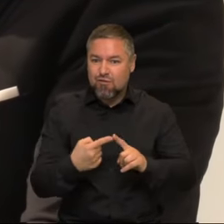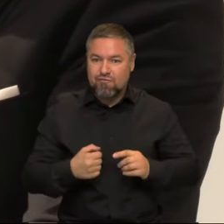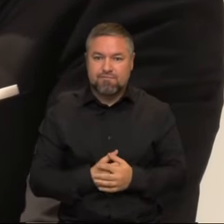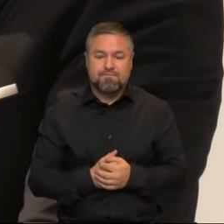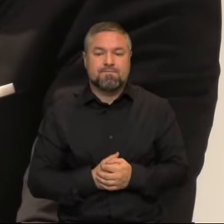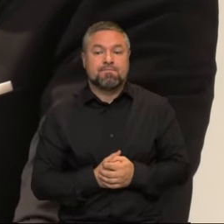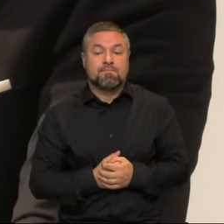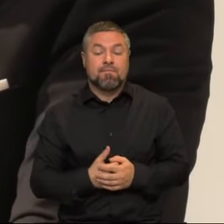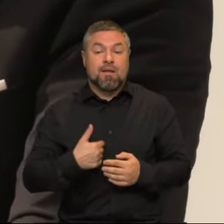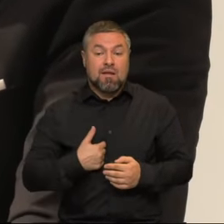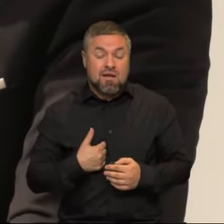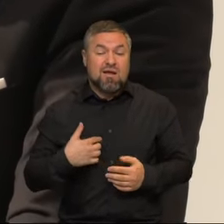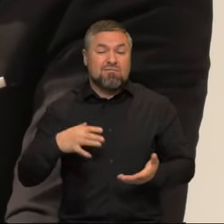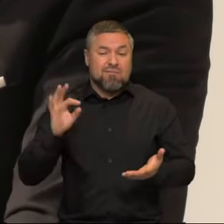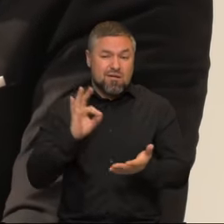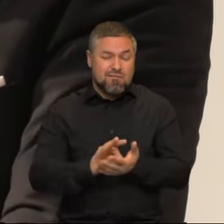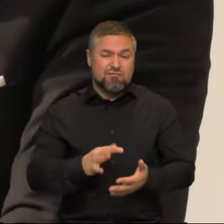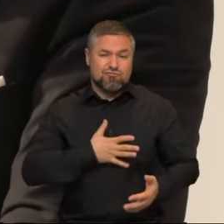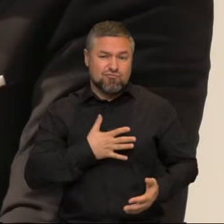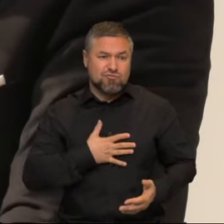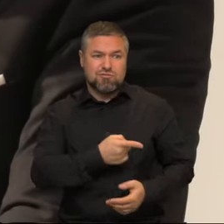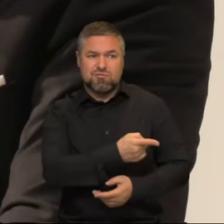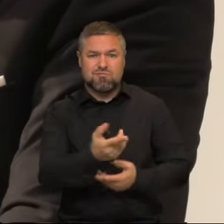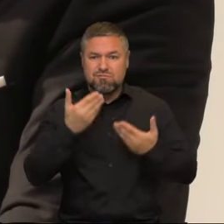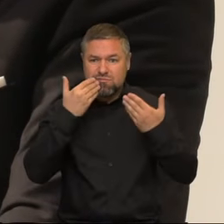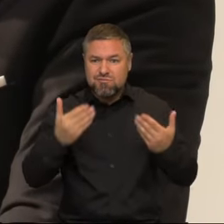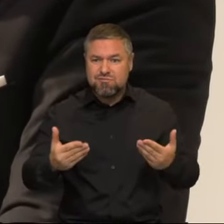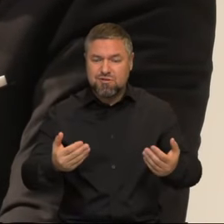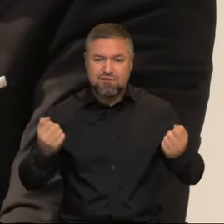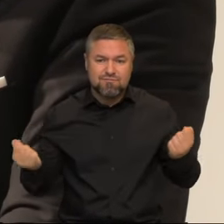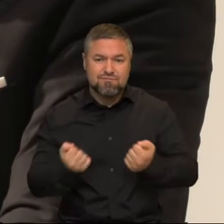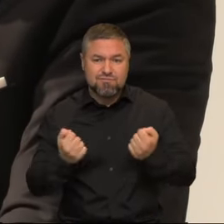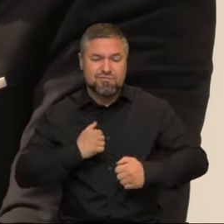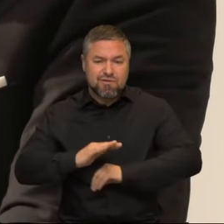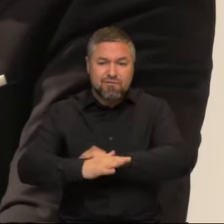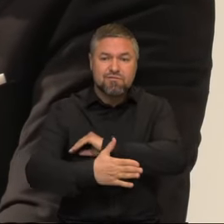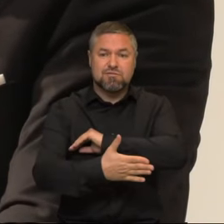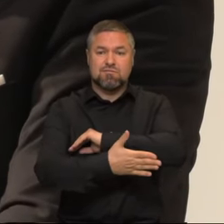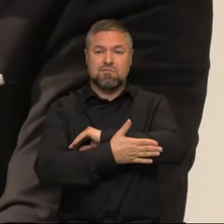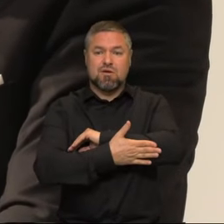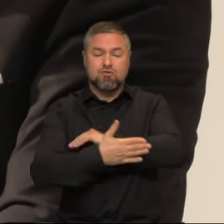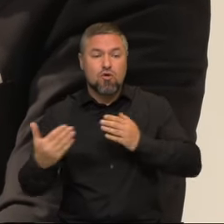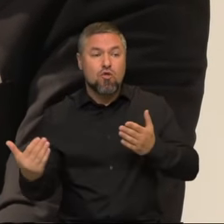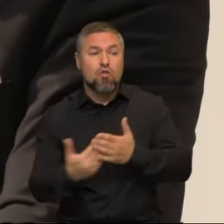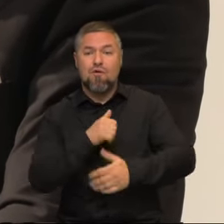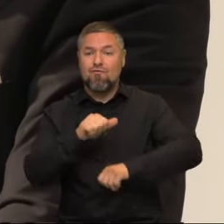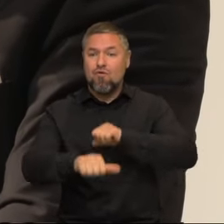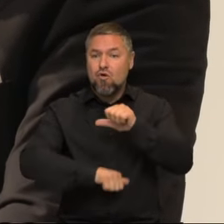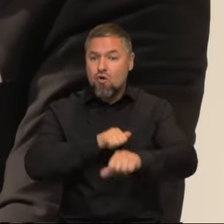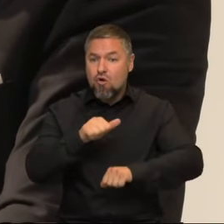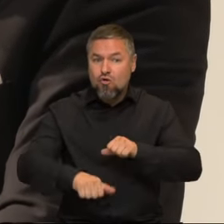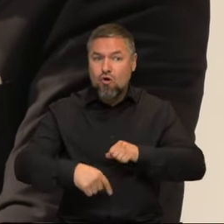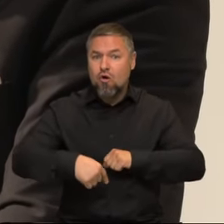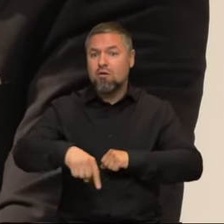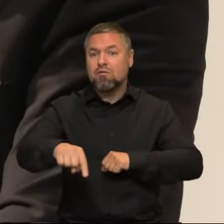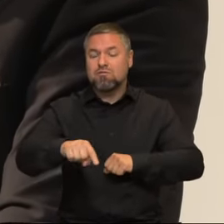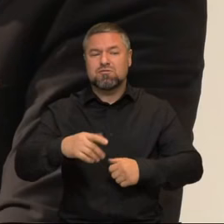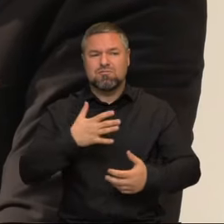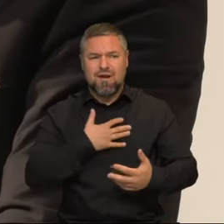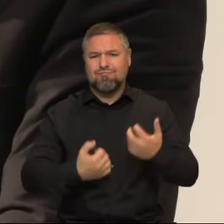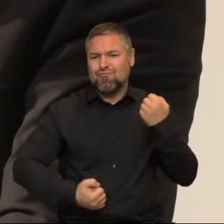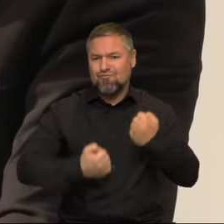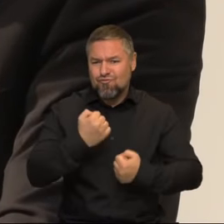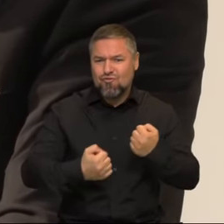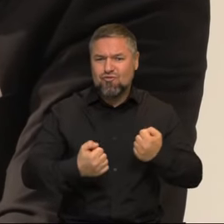Jestem przekonany, że dzięki Państwa zaangażowaniu i naszemu wsparciu Nowy rok akademicki, mimo ewentualnych